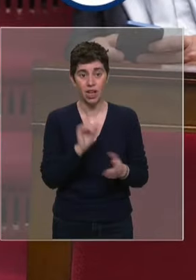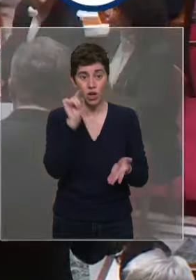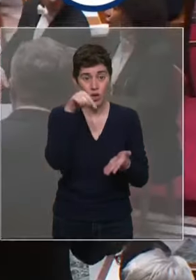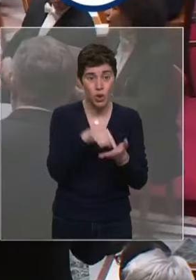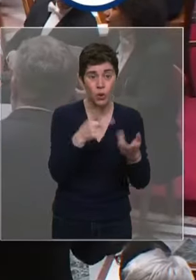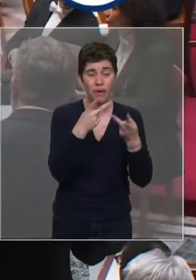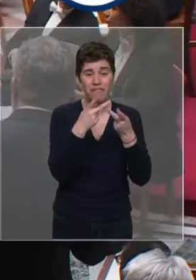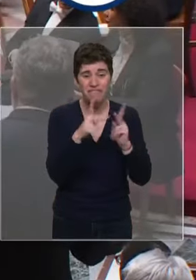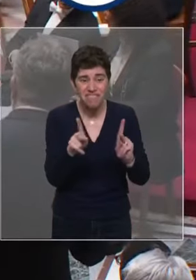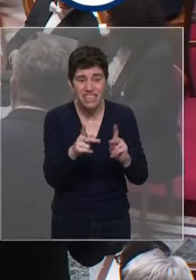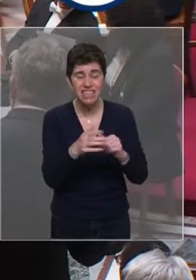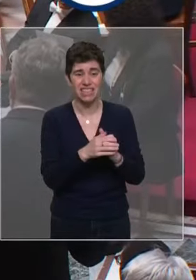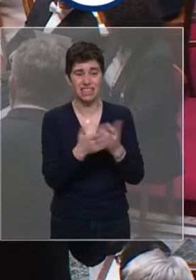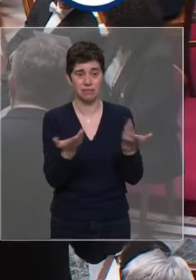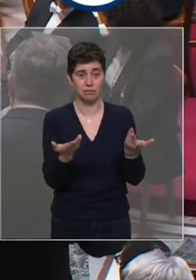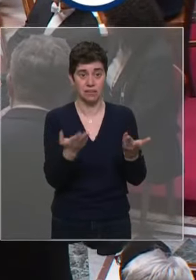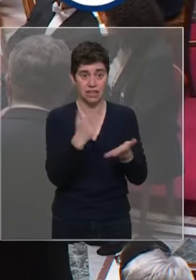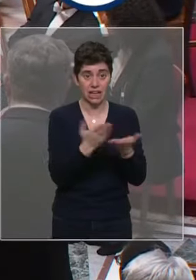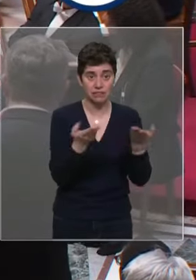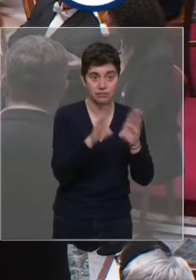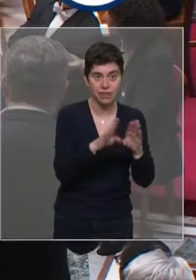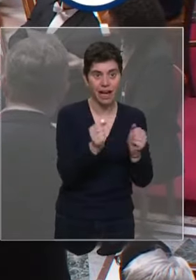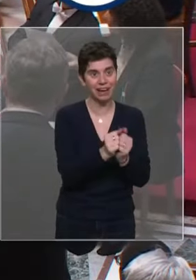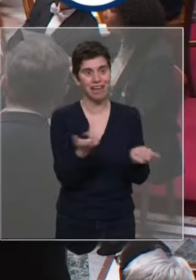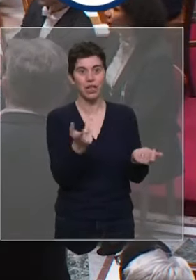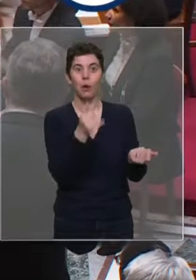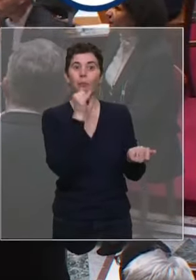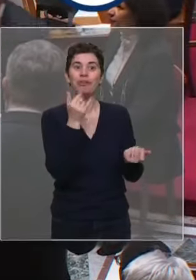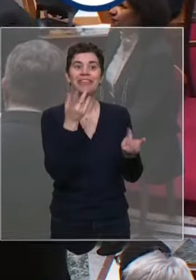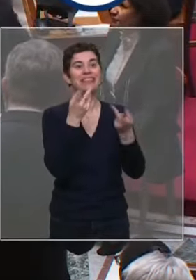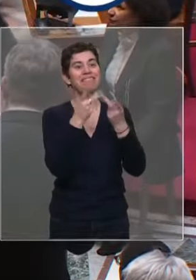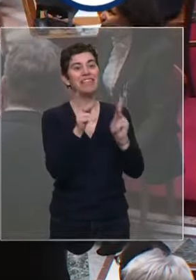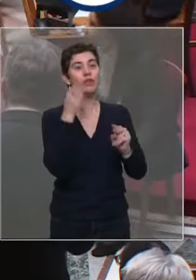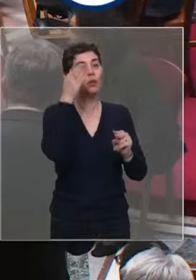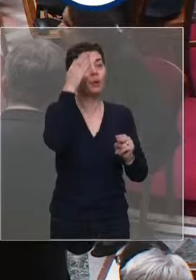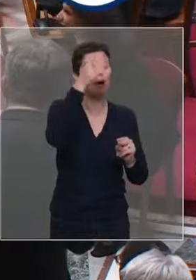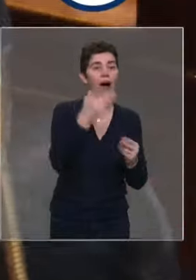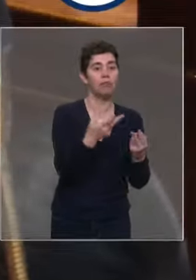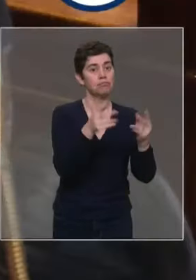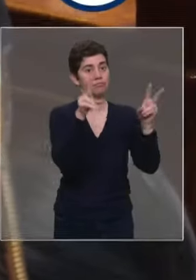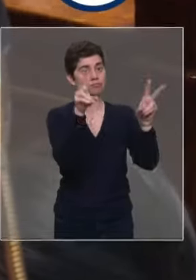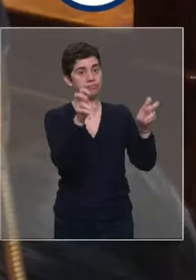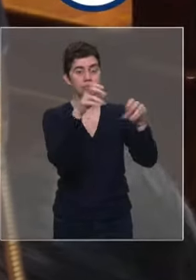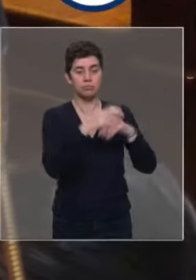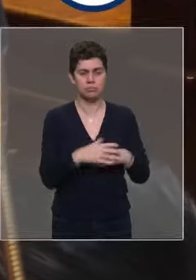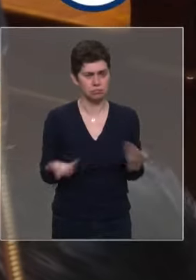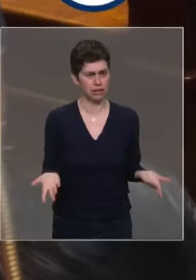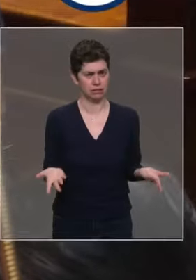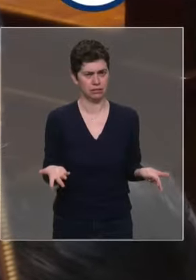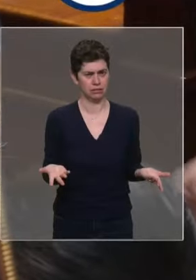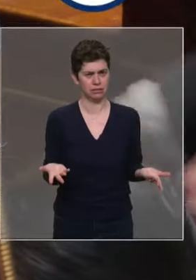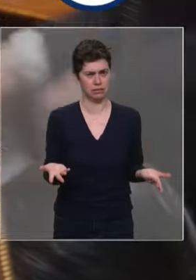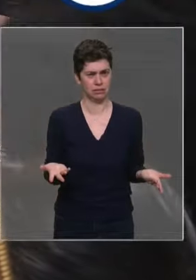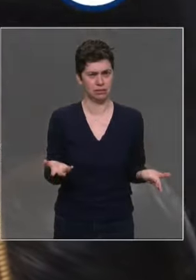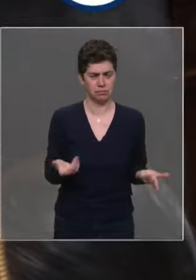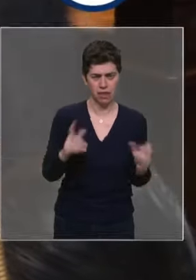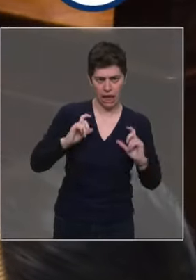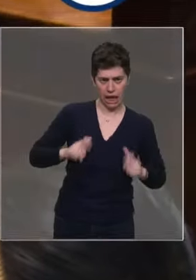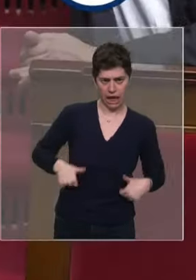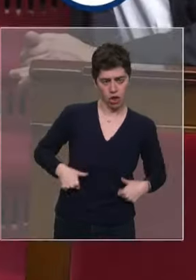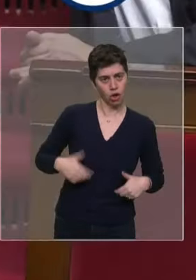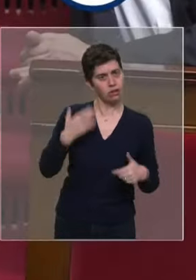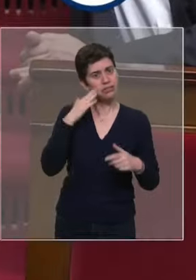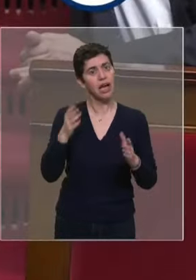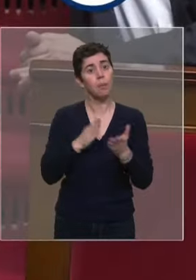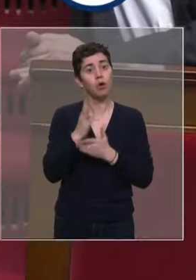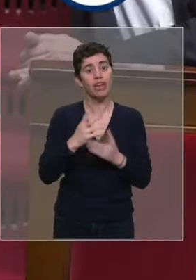qui viennent d'obtenir le label « Village d'avenir » ou « Petite ville de demain » ? Comment comprendre que l'État, quelques mois après l'inauguration d'écoles refaites à neuf,